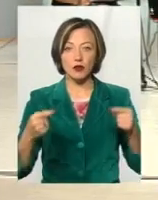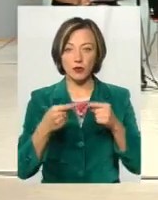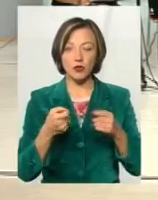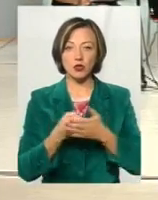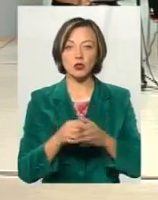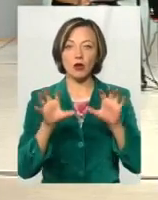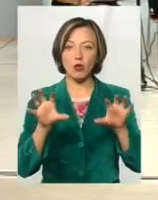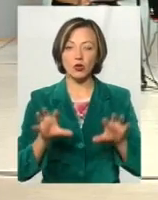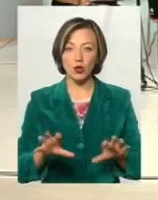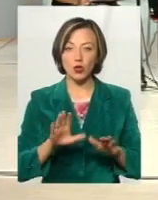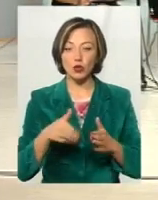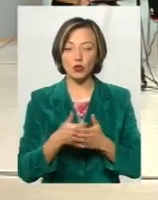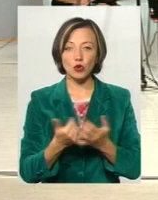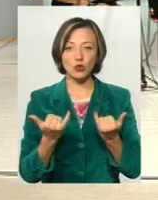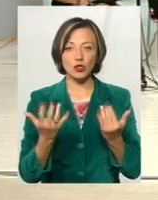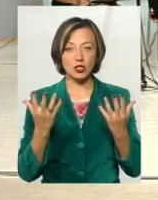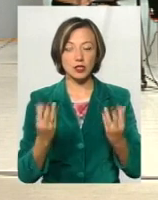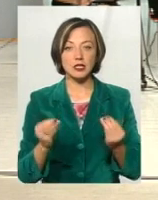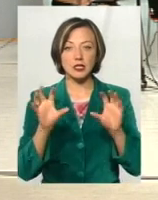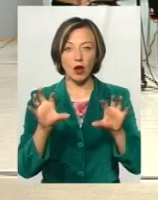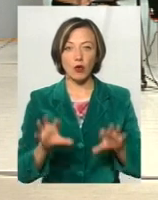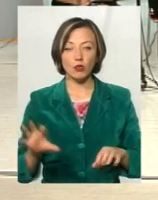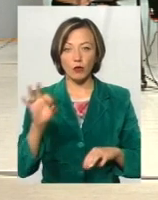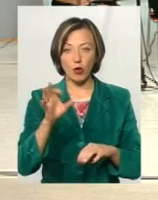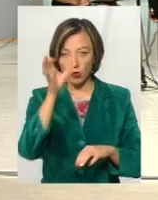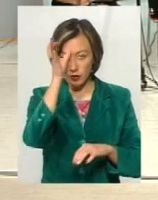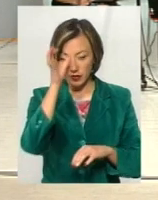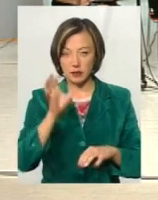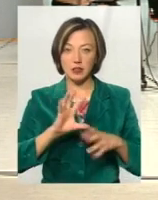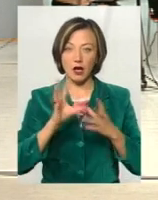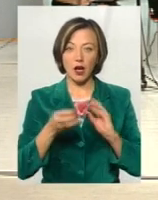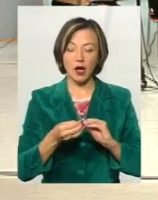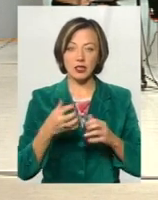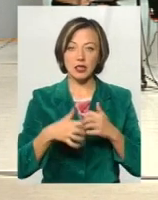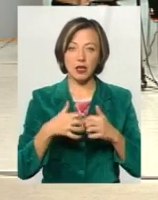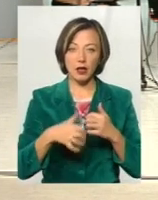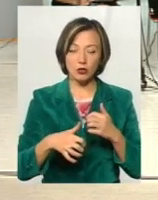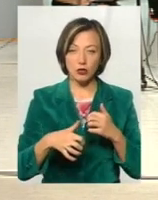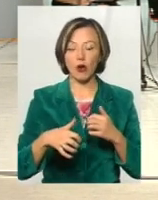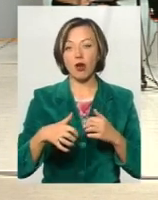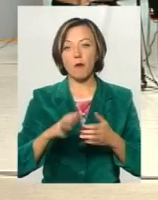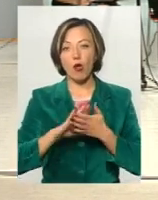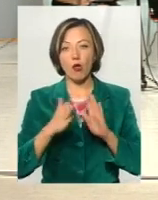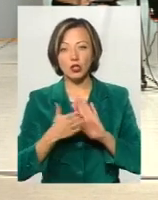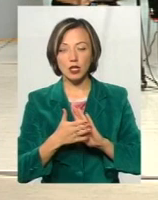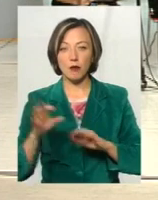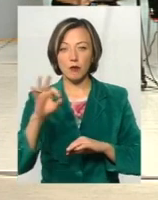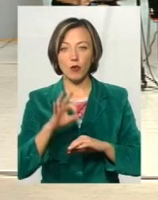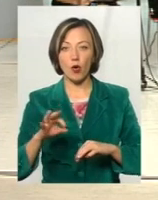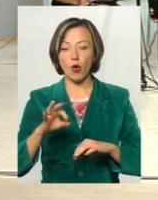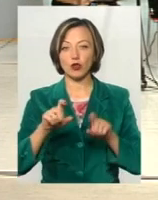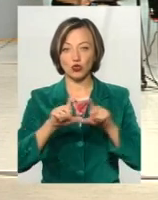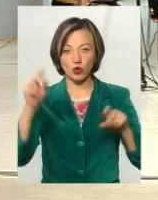чинного законодавства до сьогоднішнього дня закону про освіту, про загальну середню освіту, положення про загальноосвітній навчальний заклад і положення про